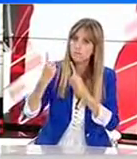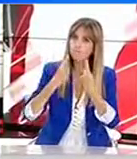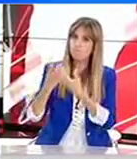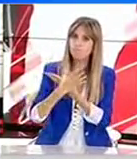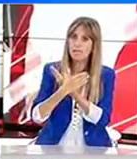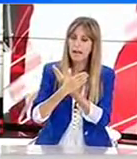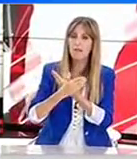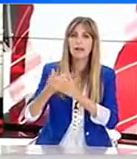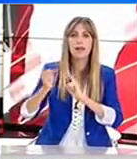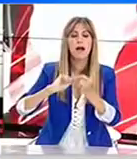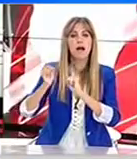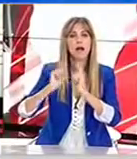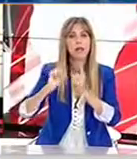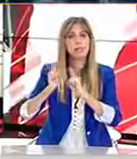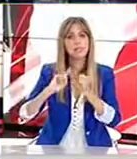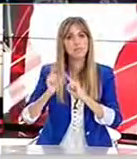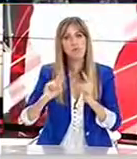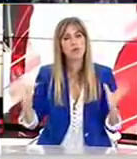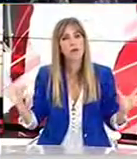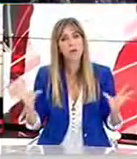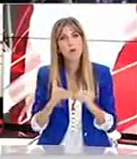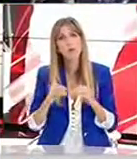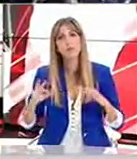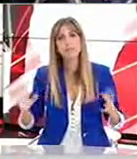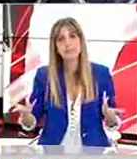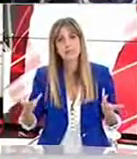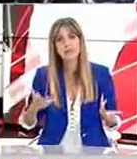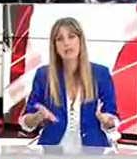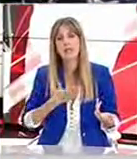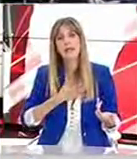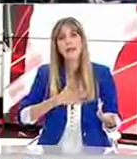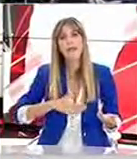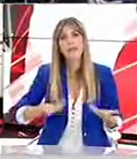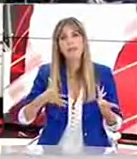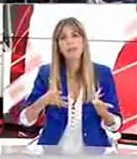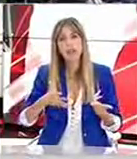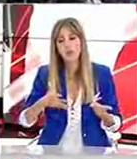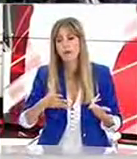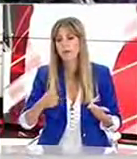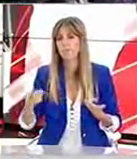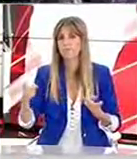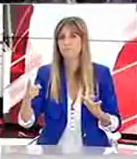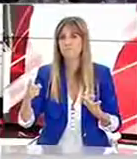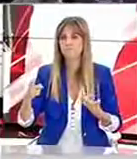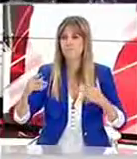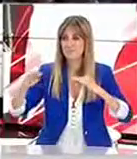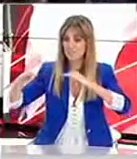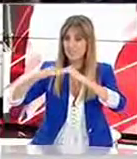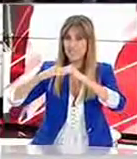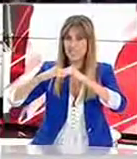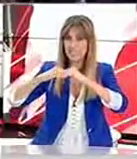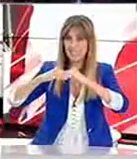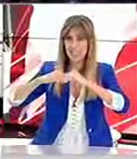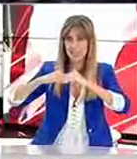ο καθαρισμός και η συντήρηση, μάλλον, των πυραμίδων που στα σύνορά μας